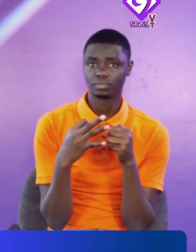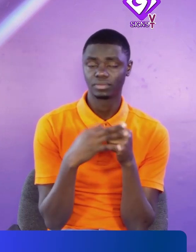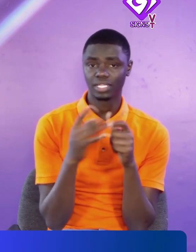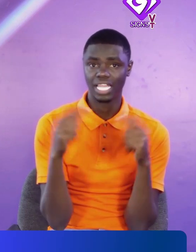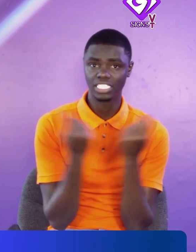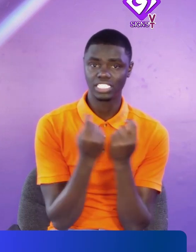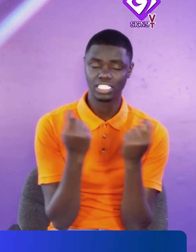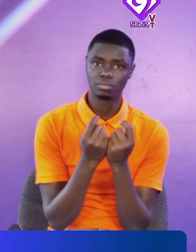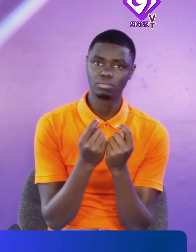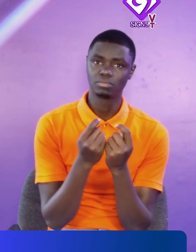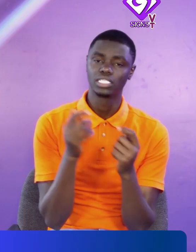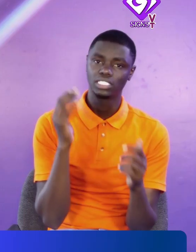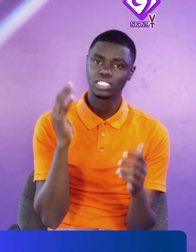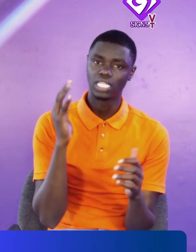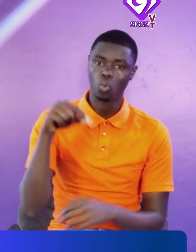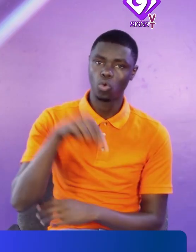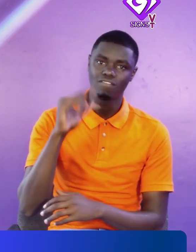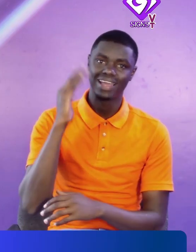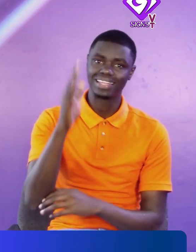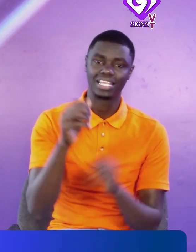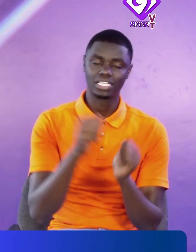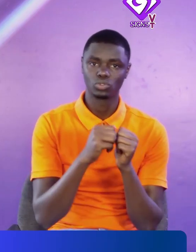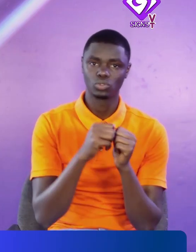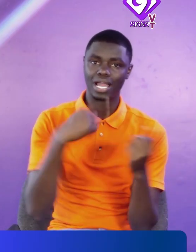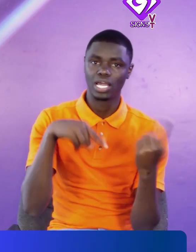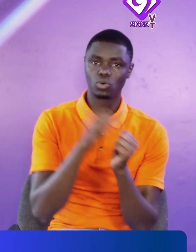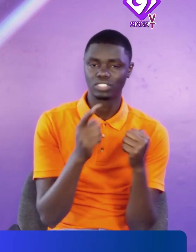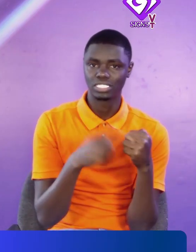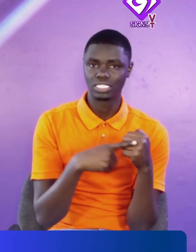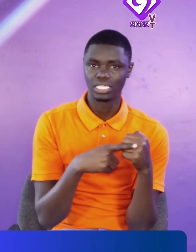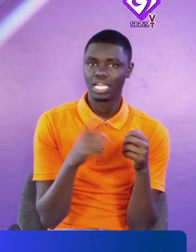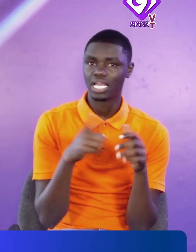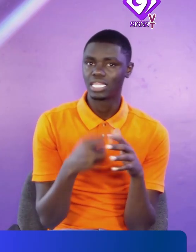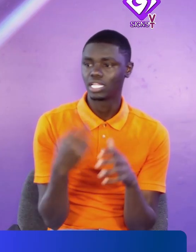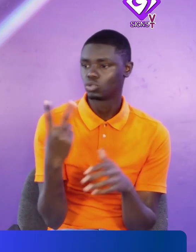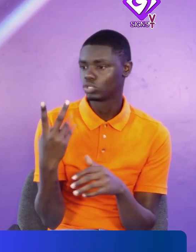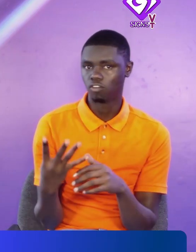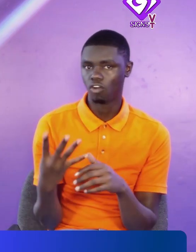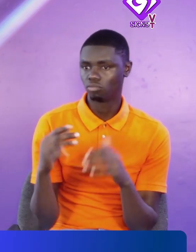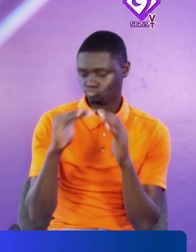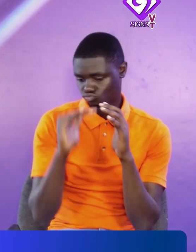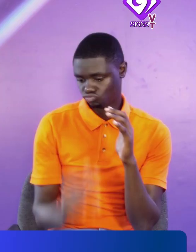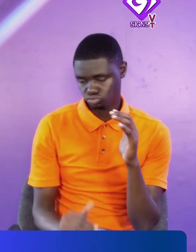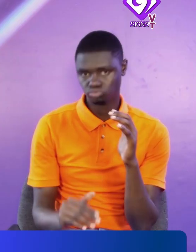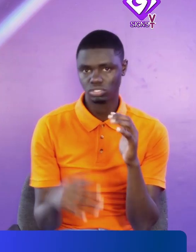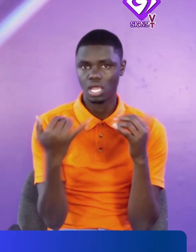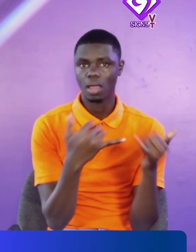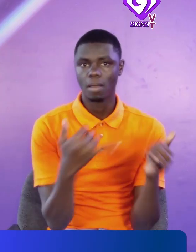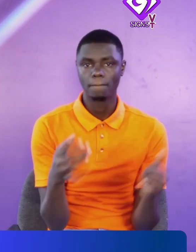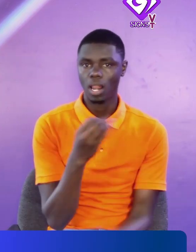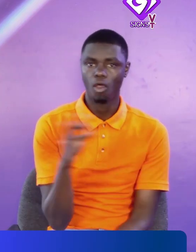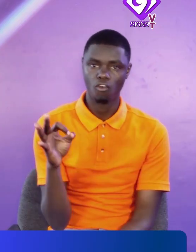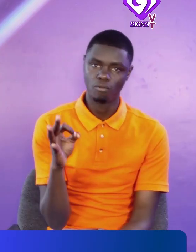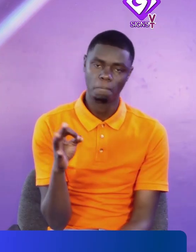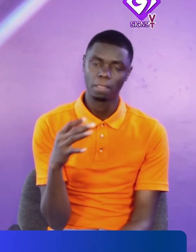direct. 9 mpaka 24 mnacheza playoff. Unaona? Ndio zenye zinashinda zinaenda round of